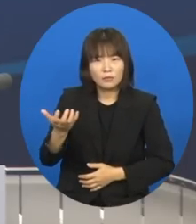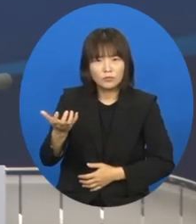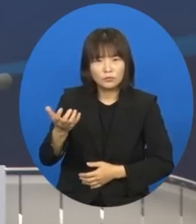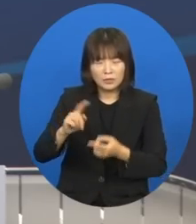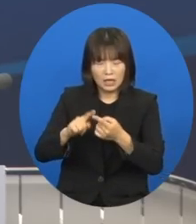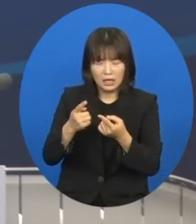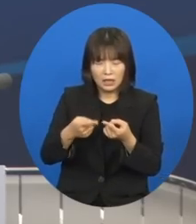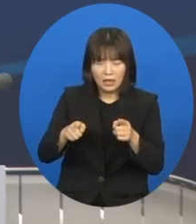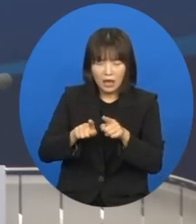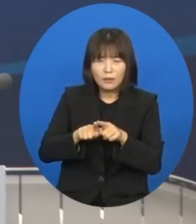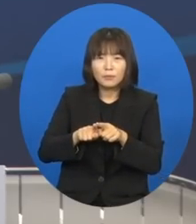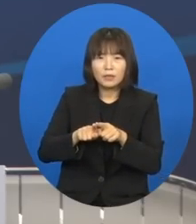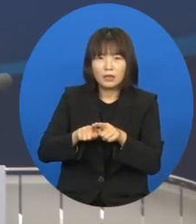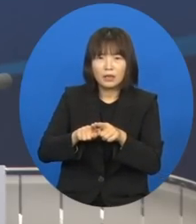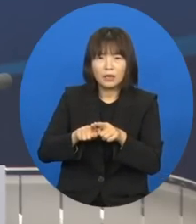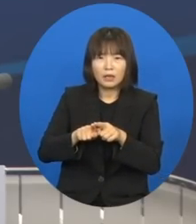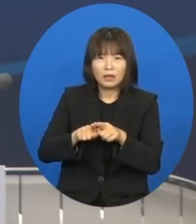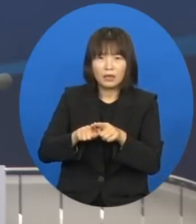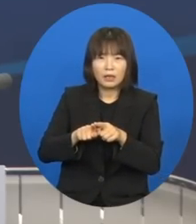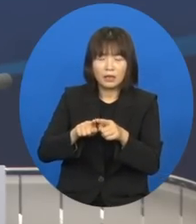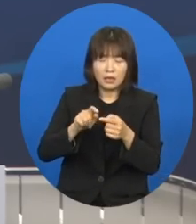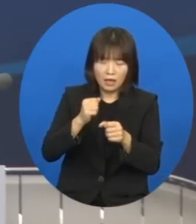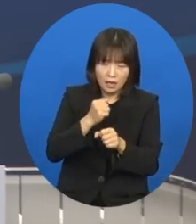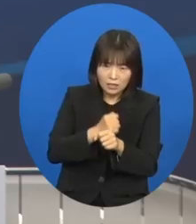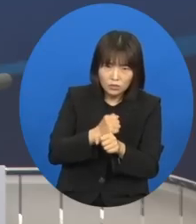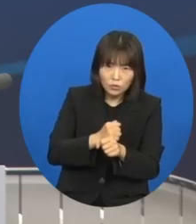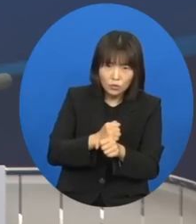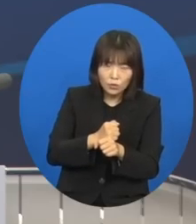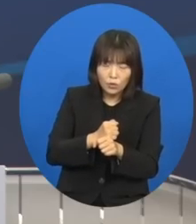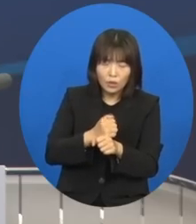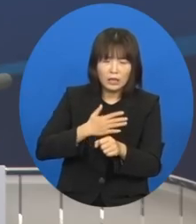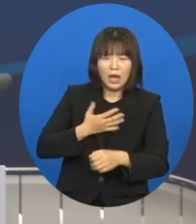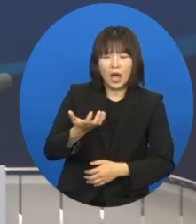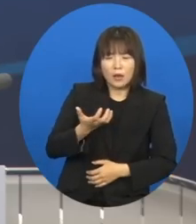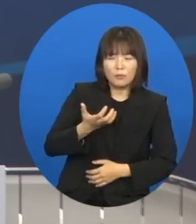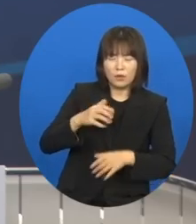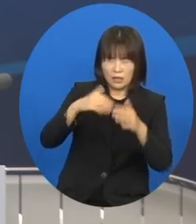내가 어디가 아픈지 다 알고 계셨네.